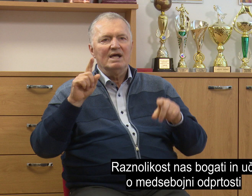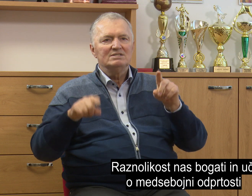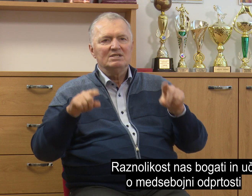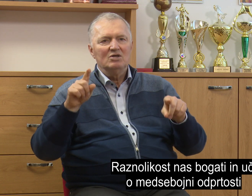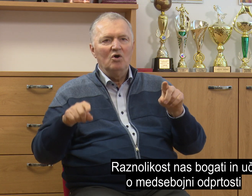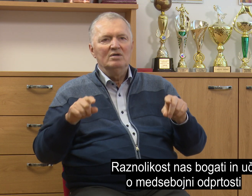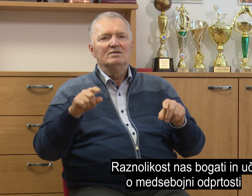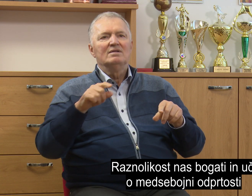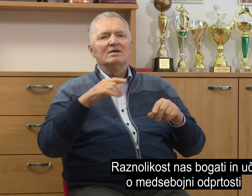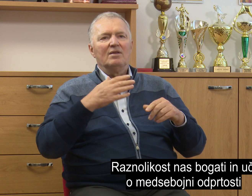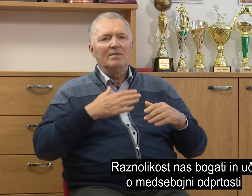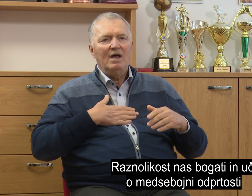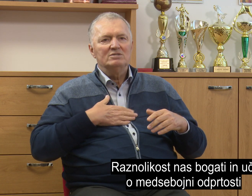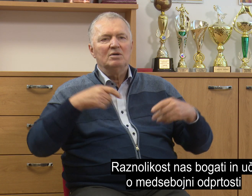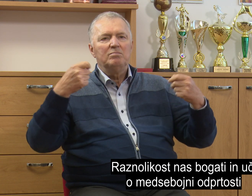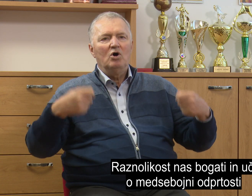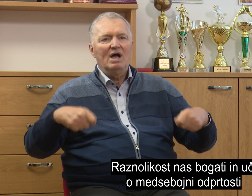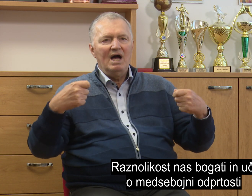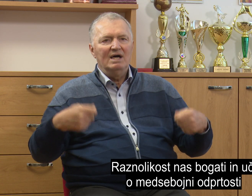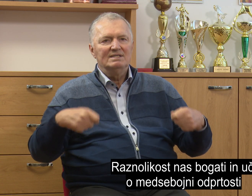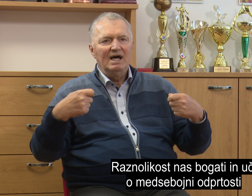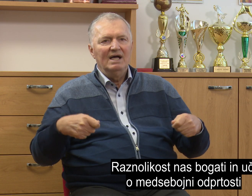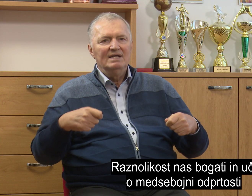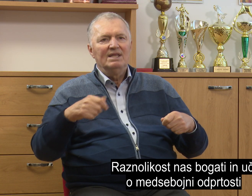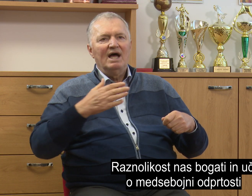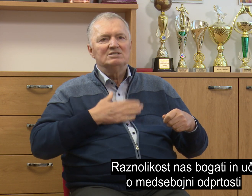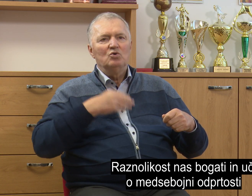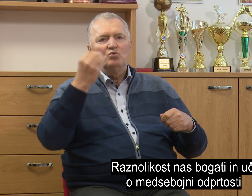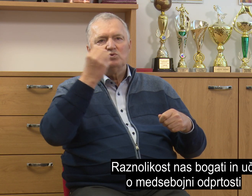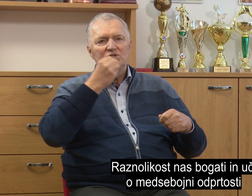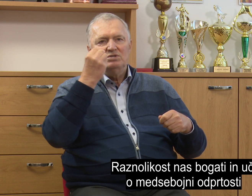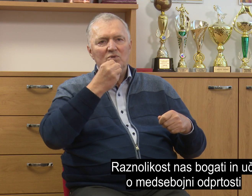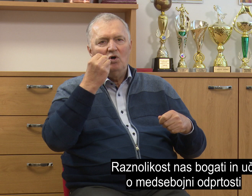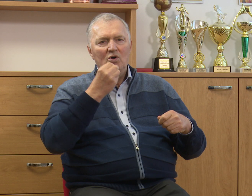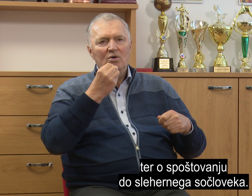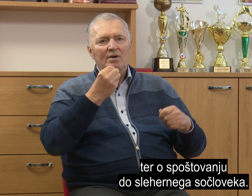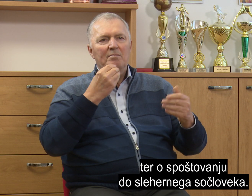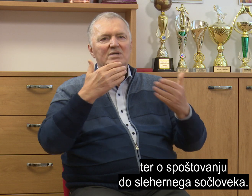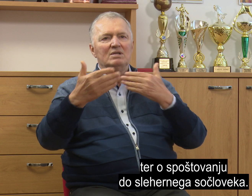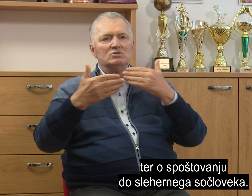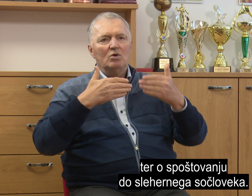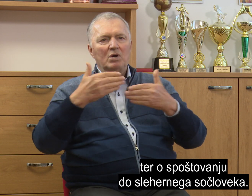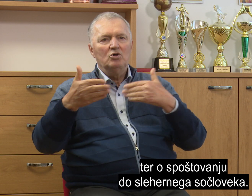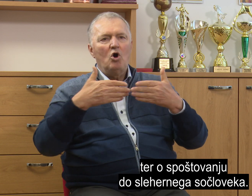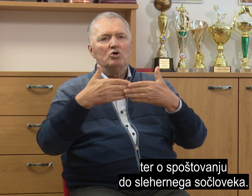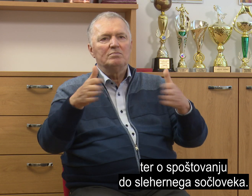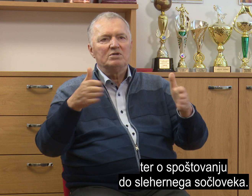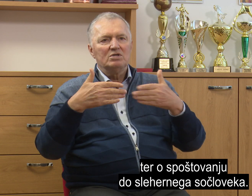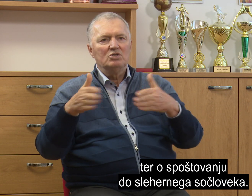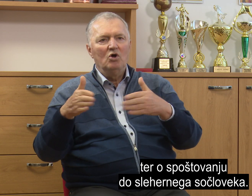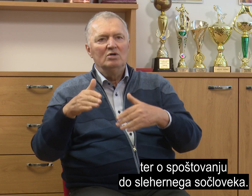Raznolikost nas bogati in uči o medsebojni odprtosti ter o spoštovanju do